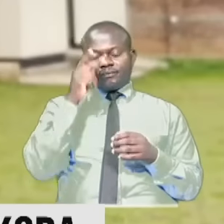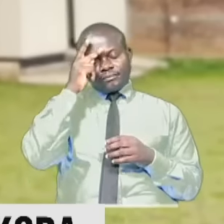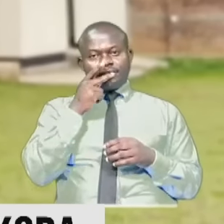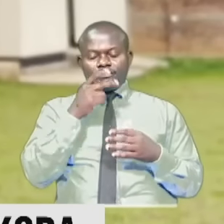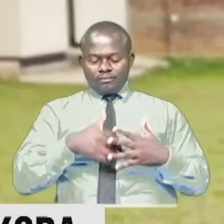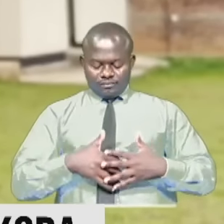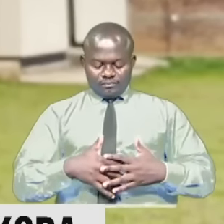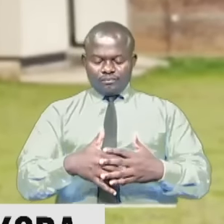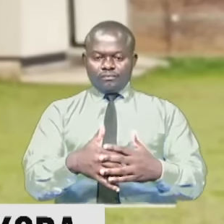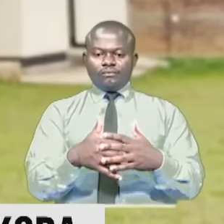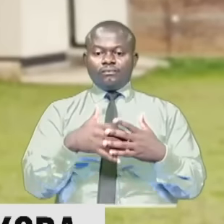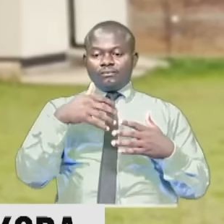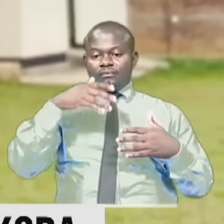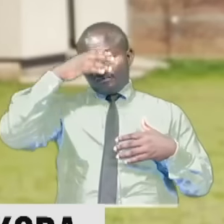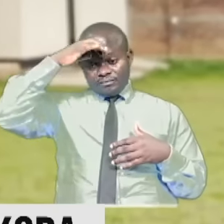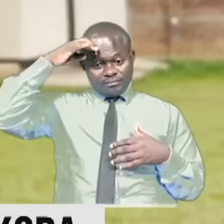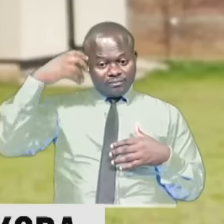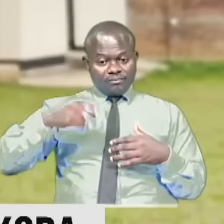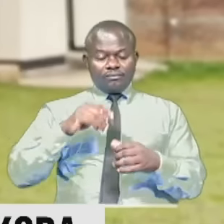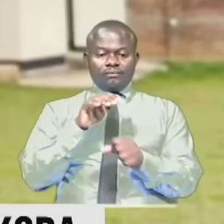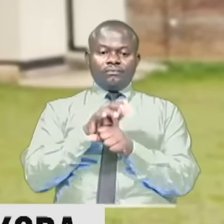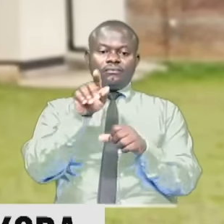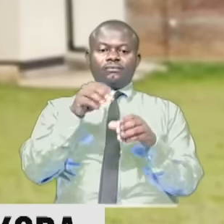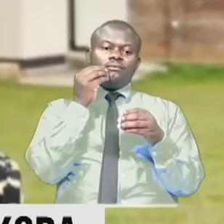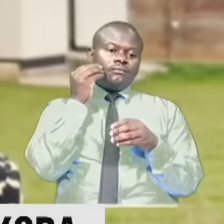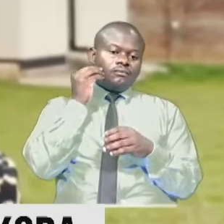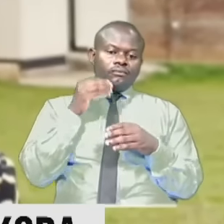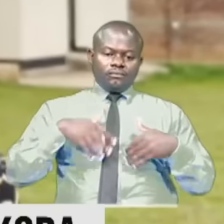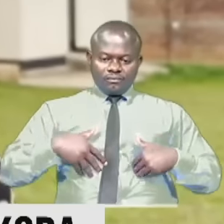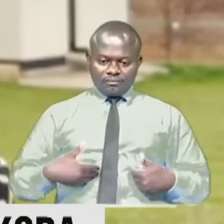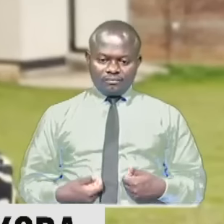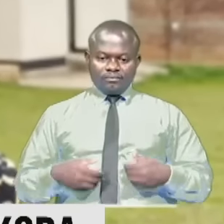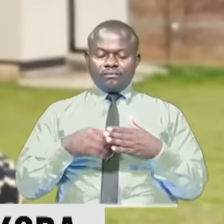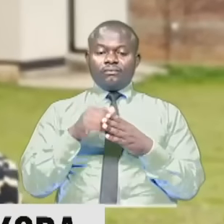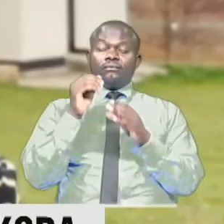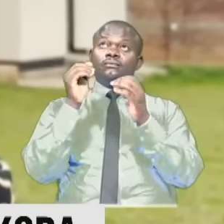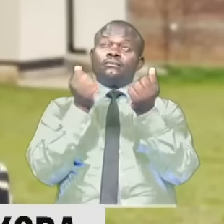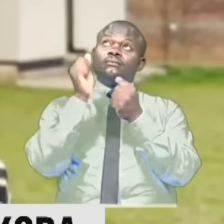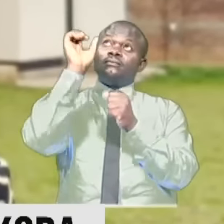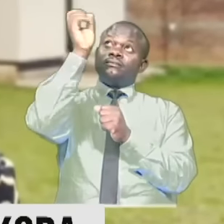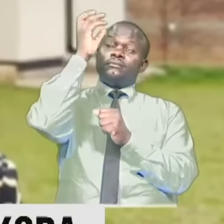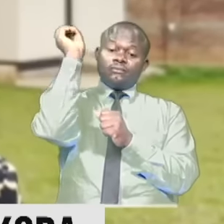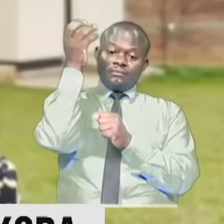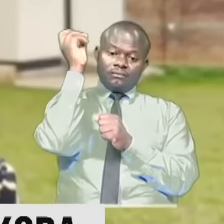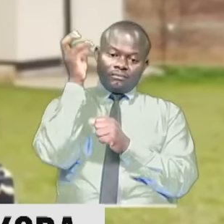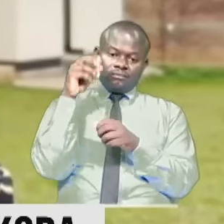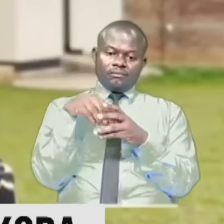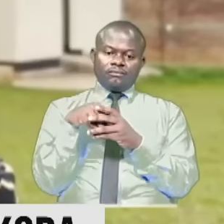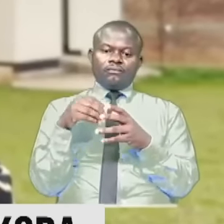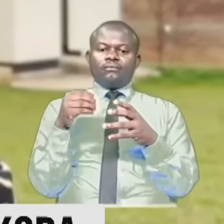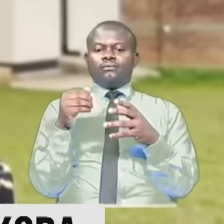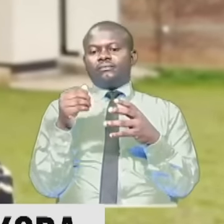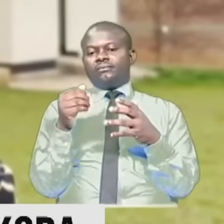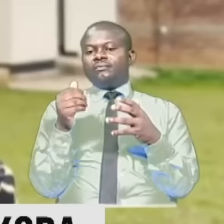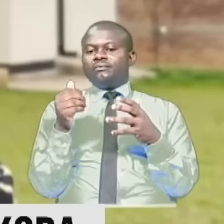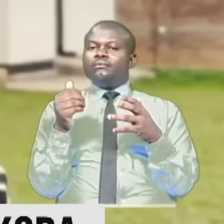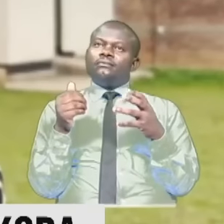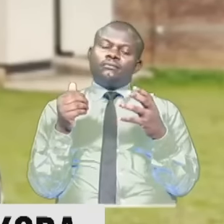batwite bavunikaga cyane bakagera mu rugo banegekaye. Nta ambulance twabaga dufite bahekaga mu ngobyi